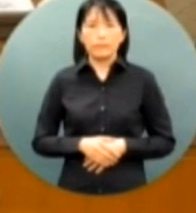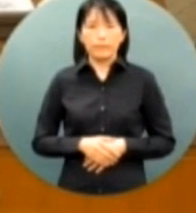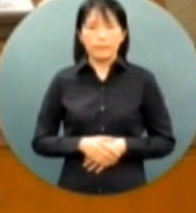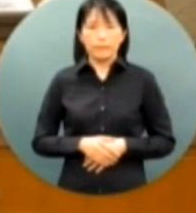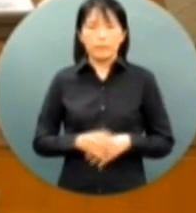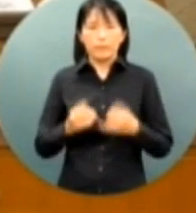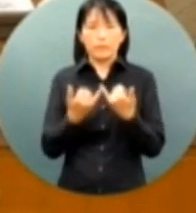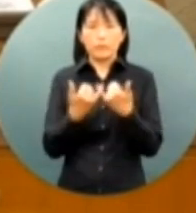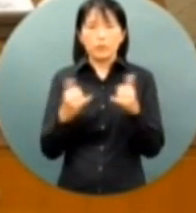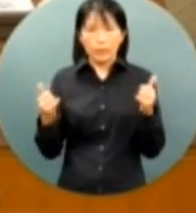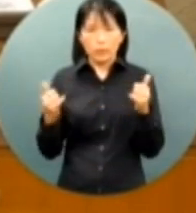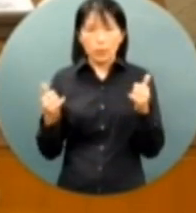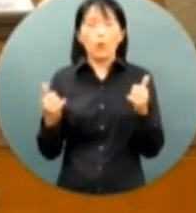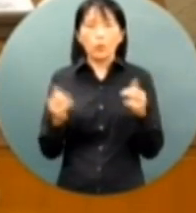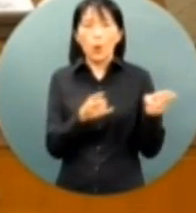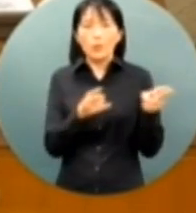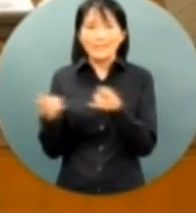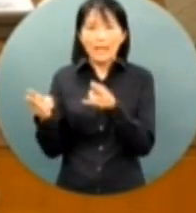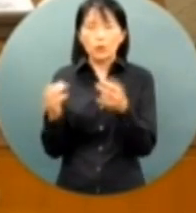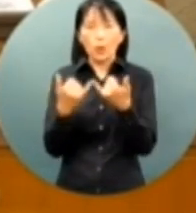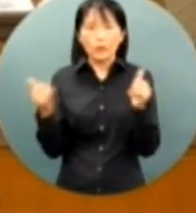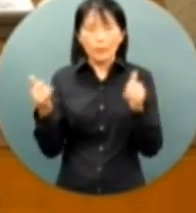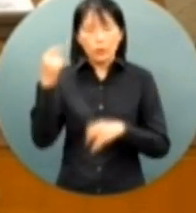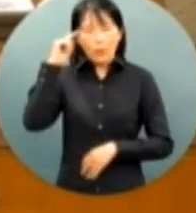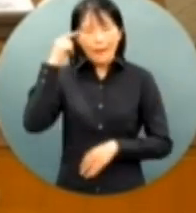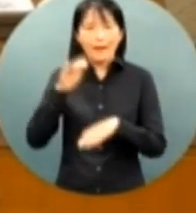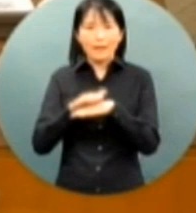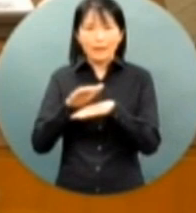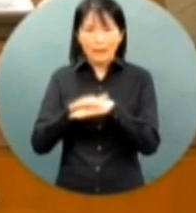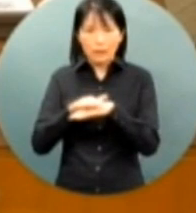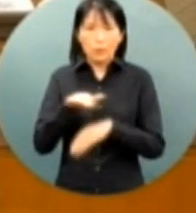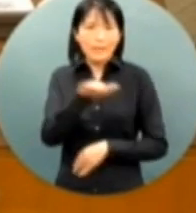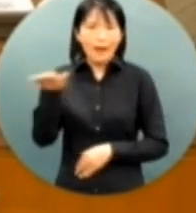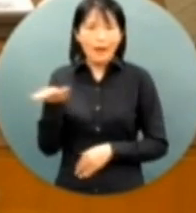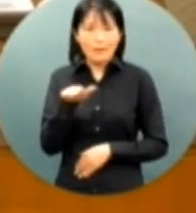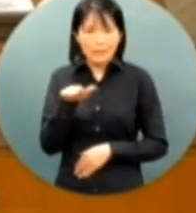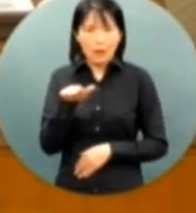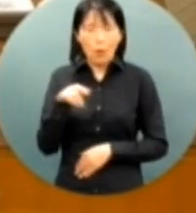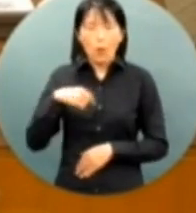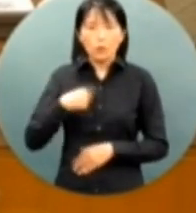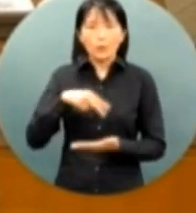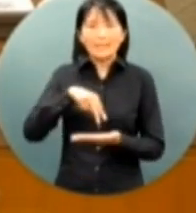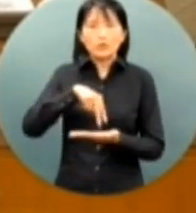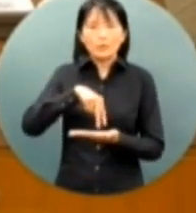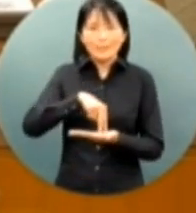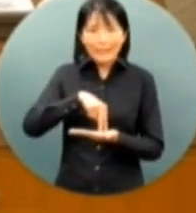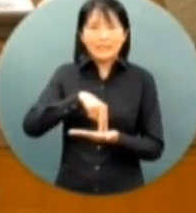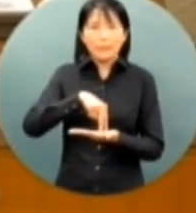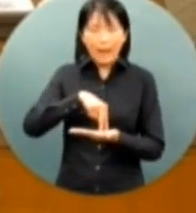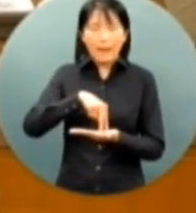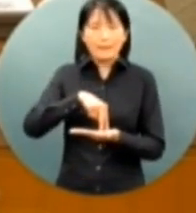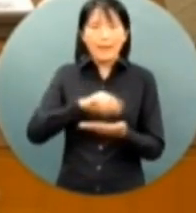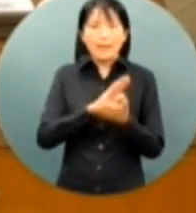ンの皆さんの考え方、それをいわば独立した立場で県の方